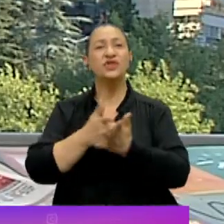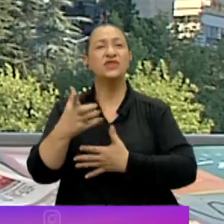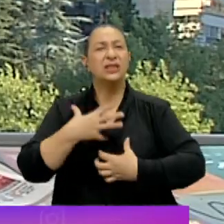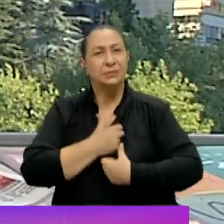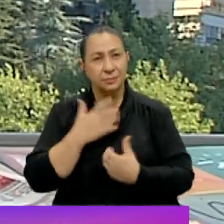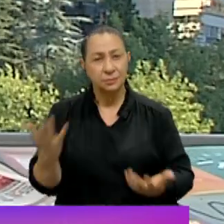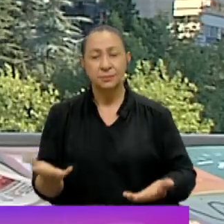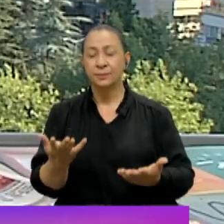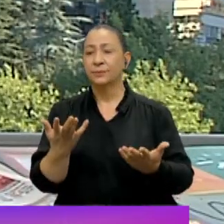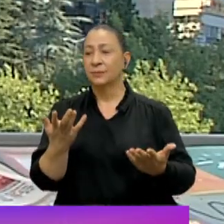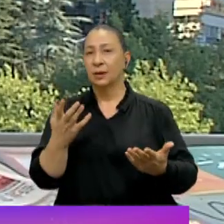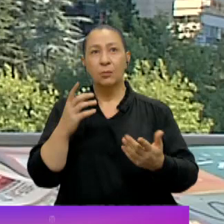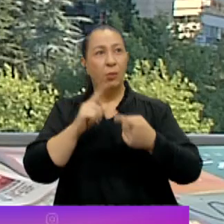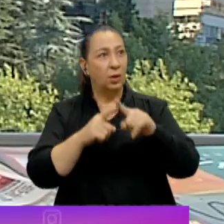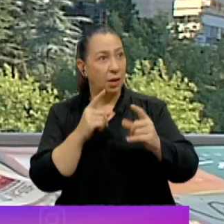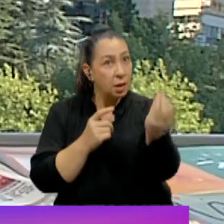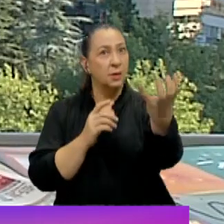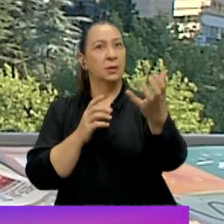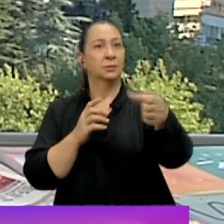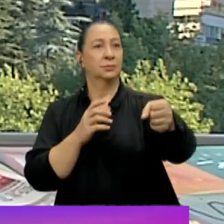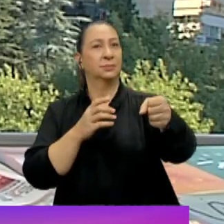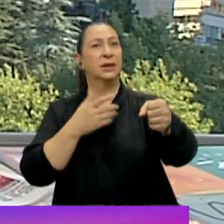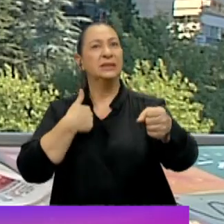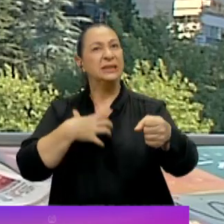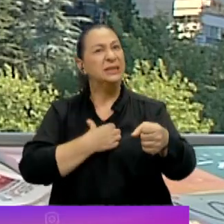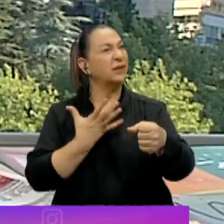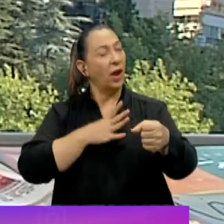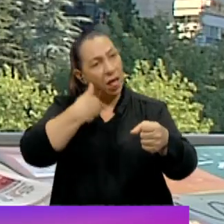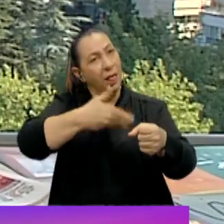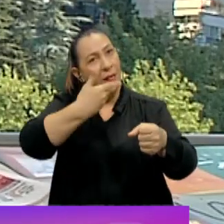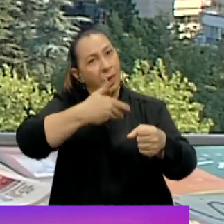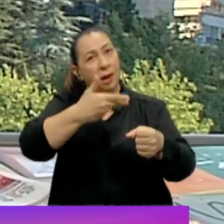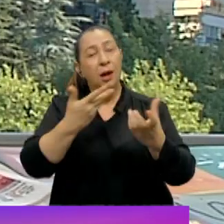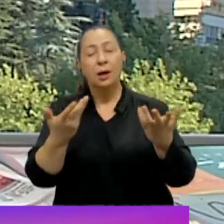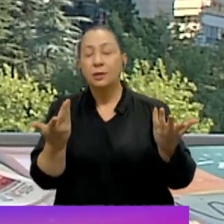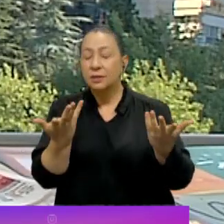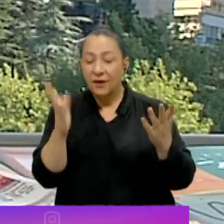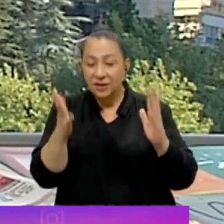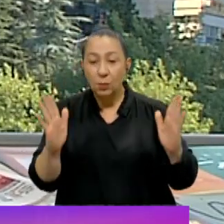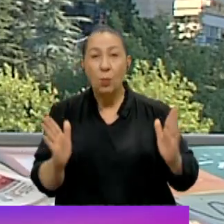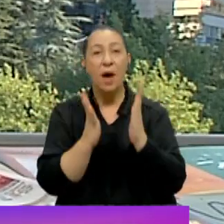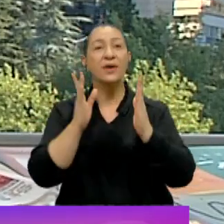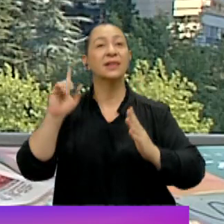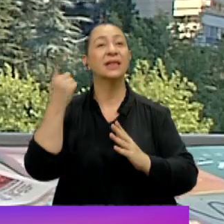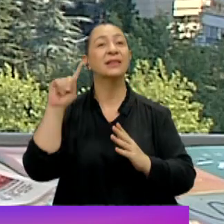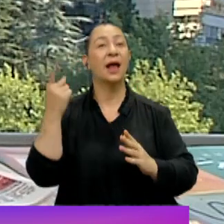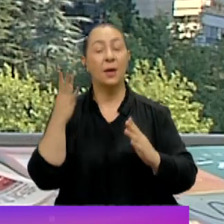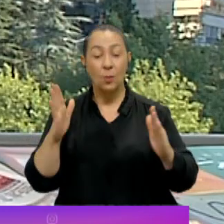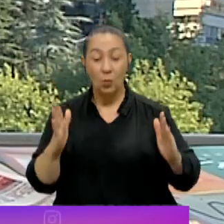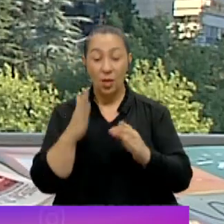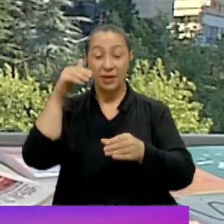dertli. Bulduğu siyasetçilere derdini anlatıyor ve daha fazla da muhalefet liderleriyle,